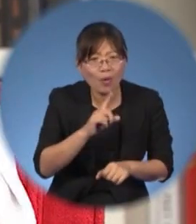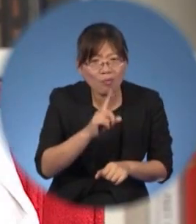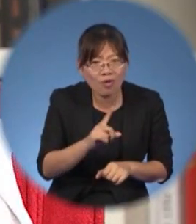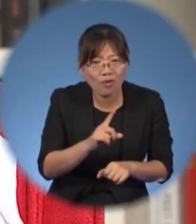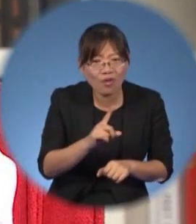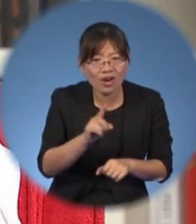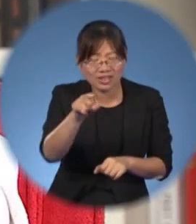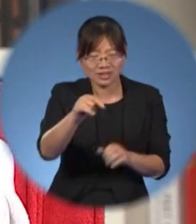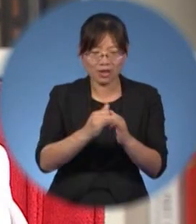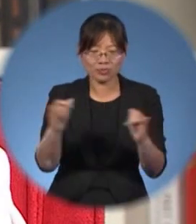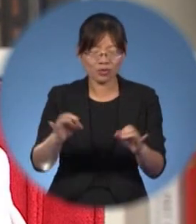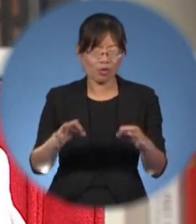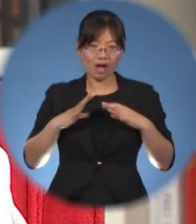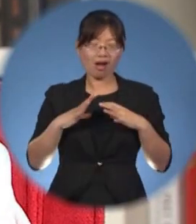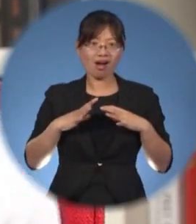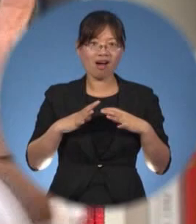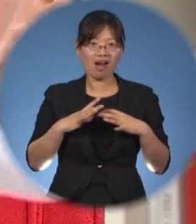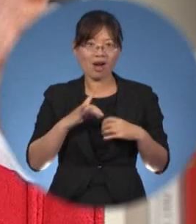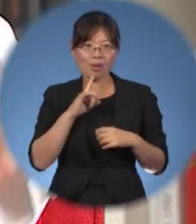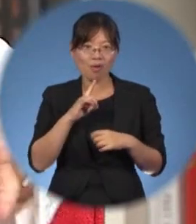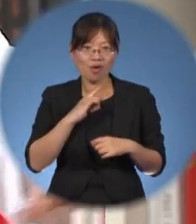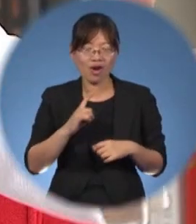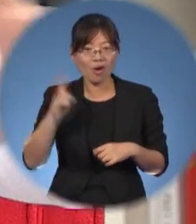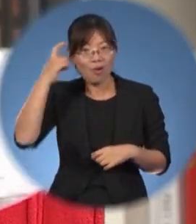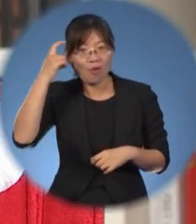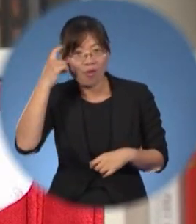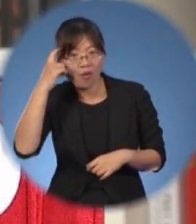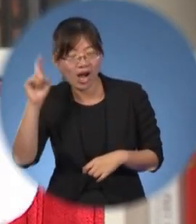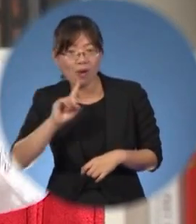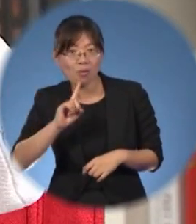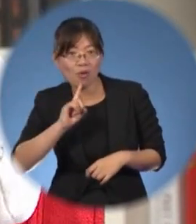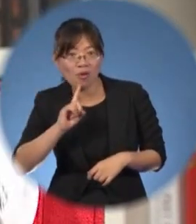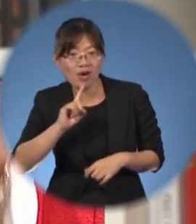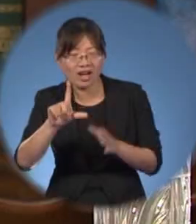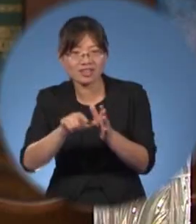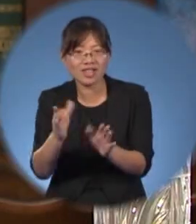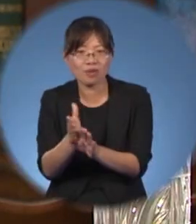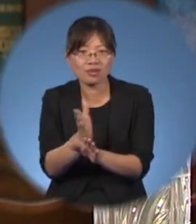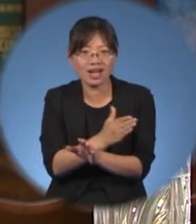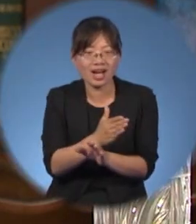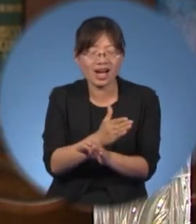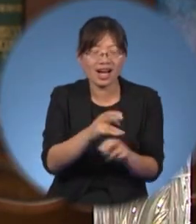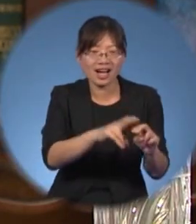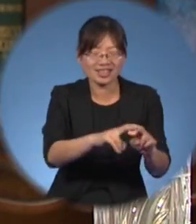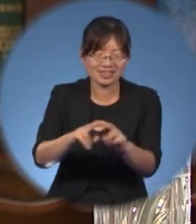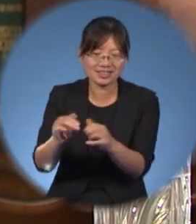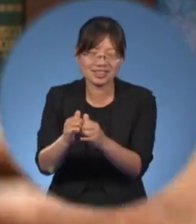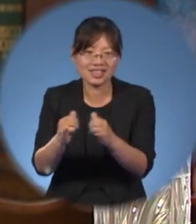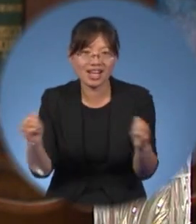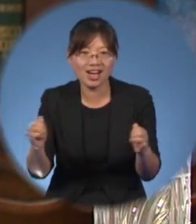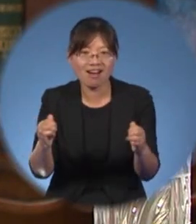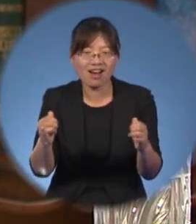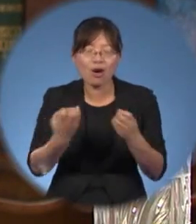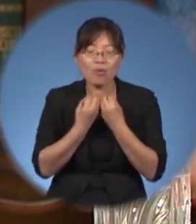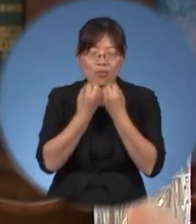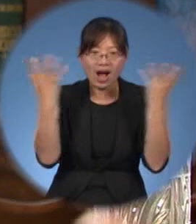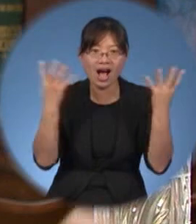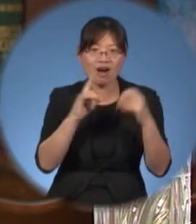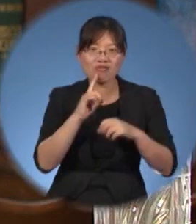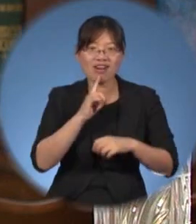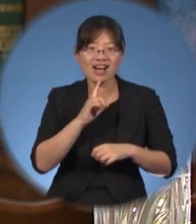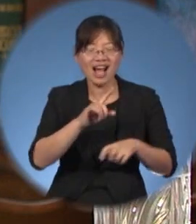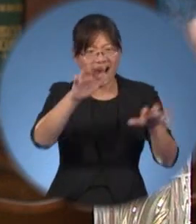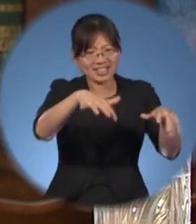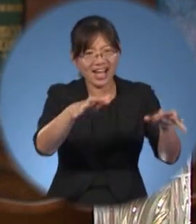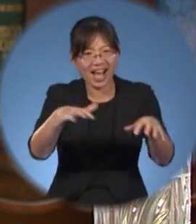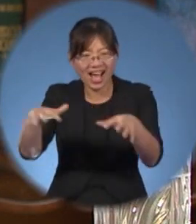그 사람도 놀랬지. 벼락은 내가 그러니까. 네, 네. 아이고 왜 이러십니까? 뭐 이러면서 그때부터 객석이 터지기 시작하고 그냥